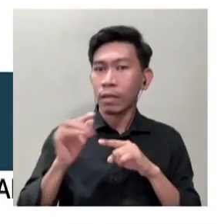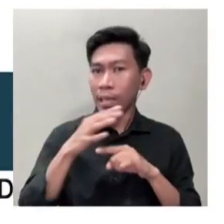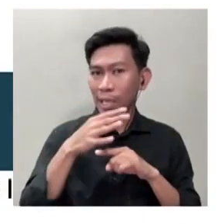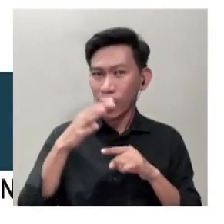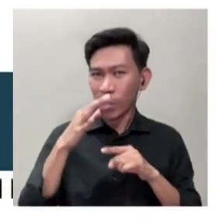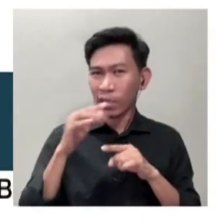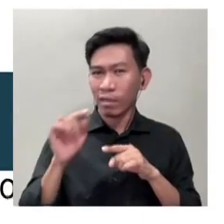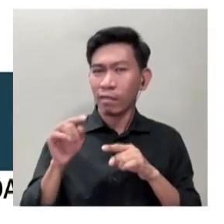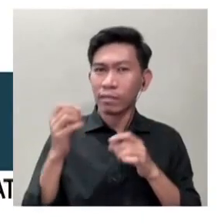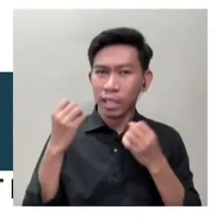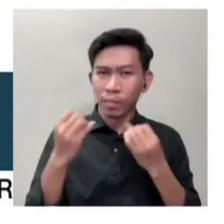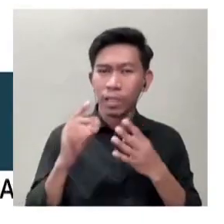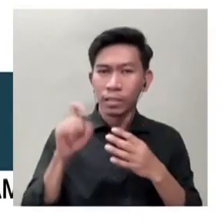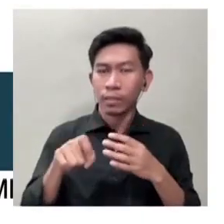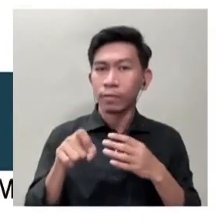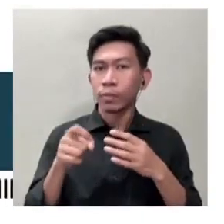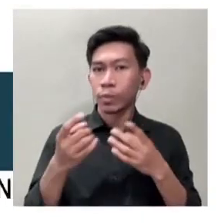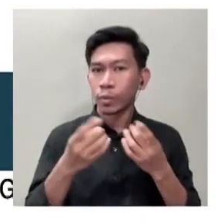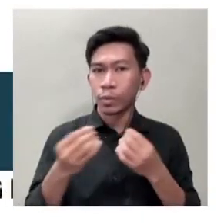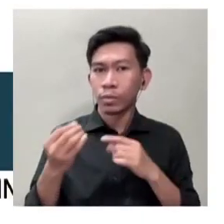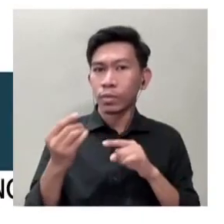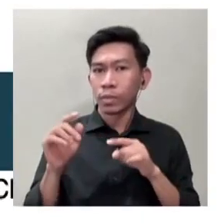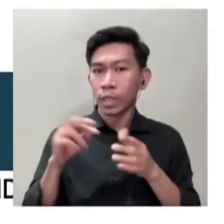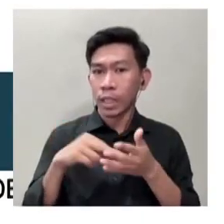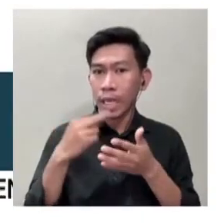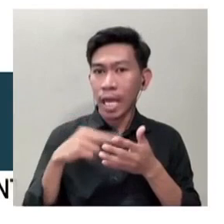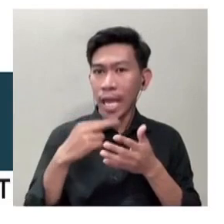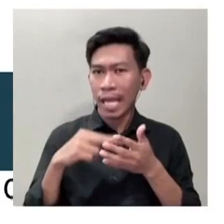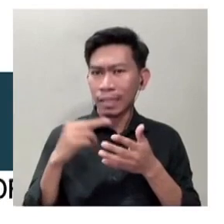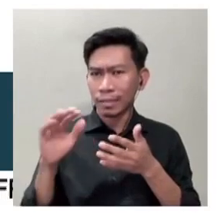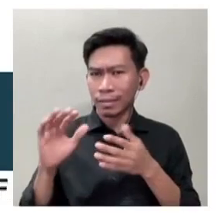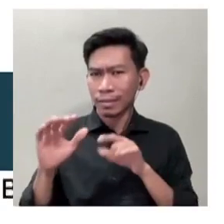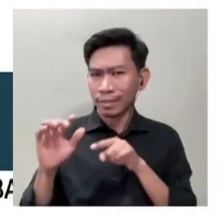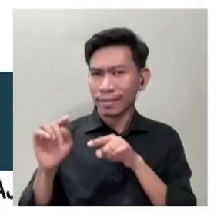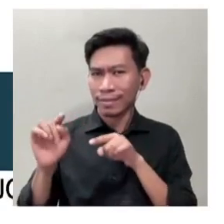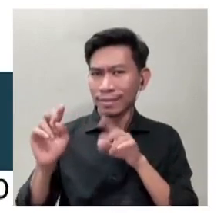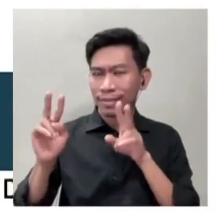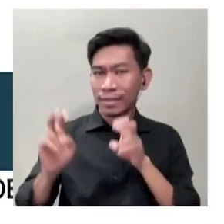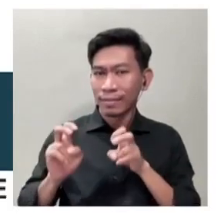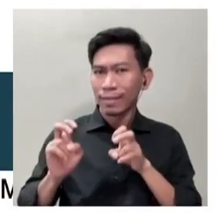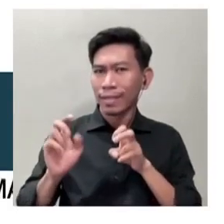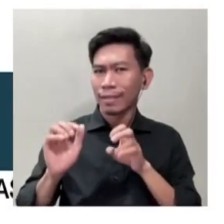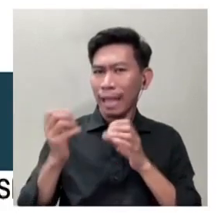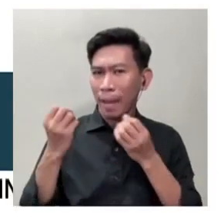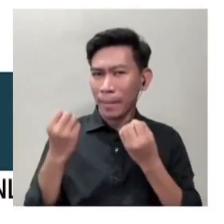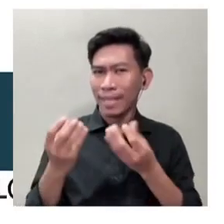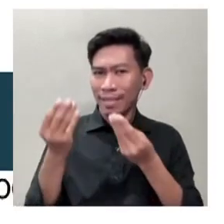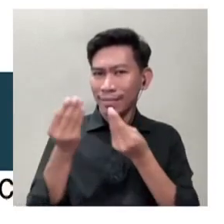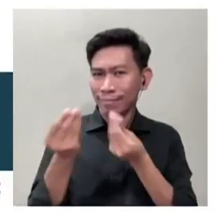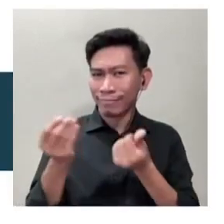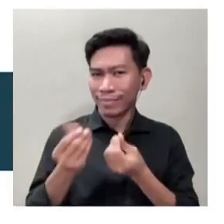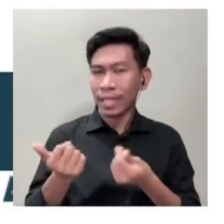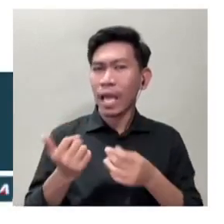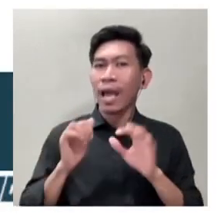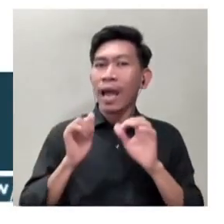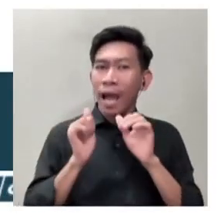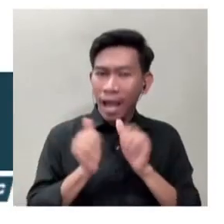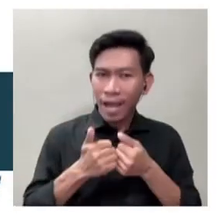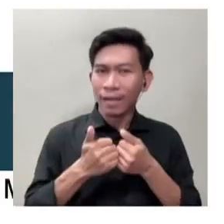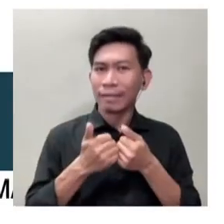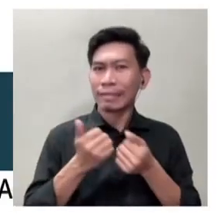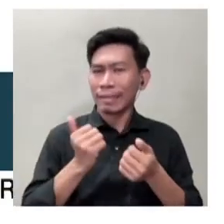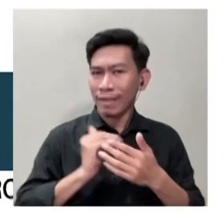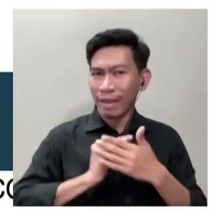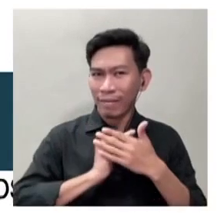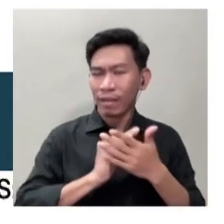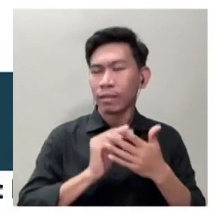sektor ng palay at ng bigas, ano? How do you break the cycle? How do you get out of this cycle na hindi na nakarely